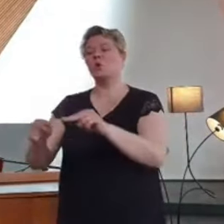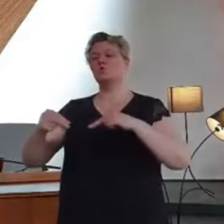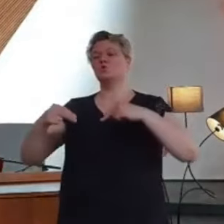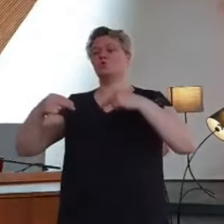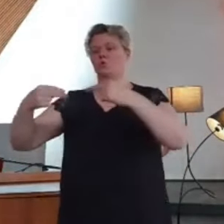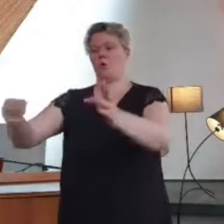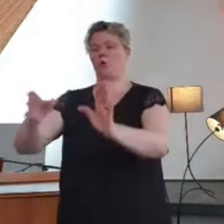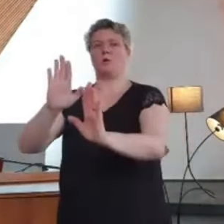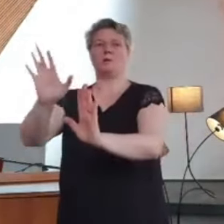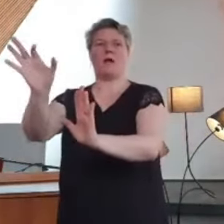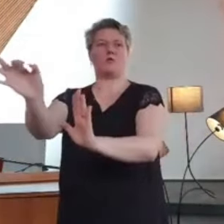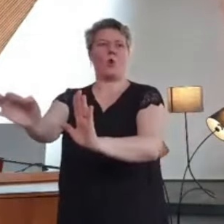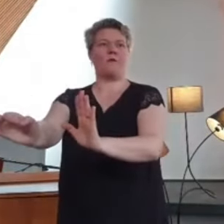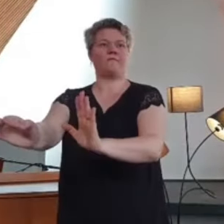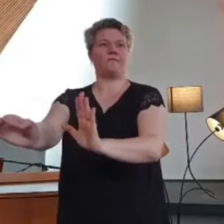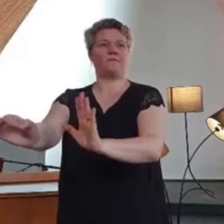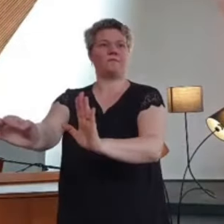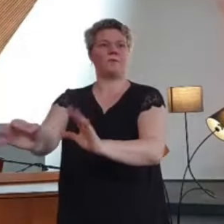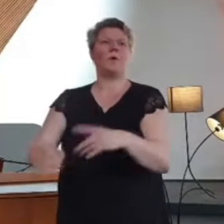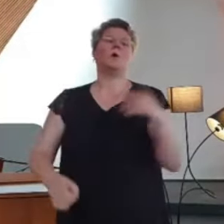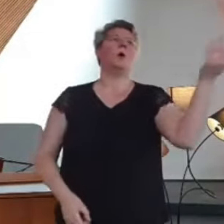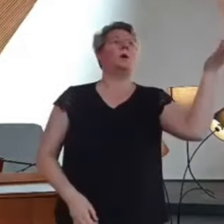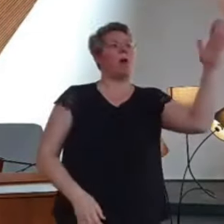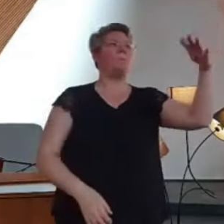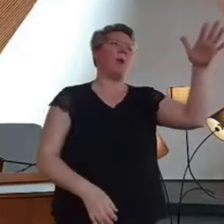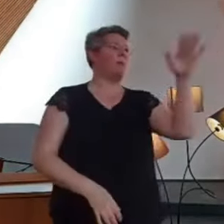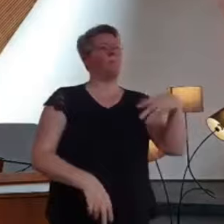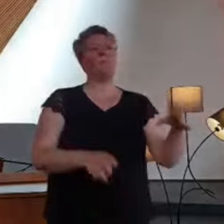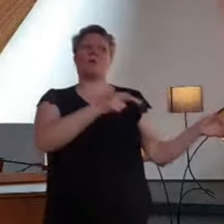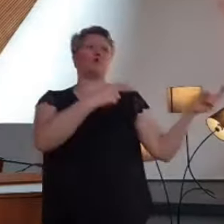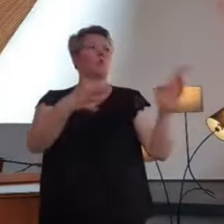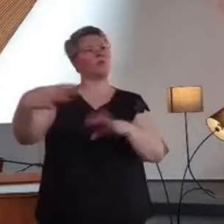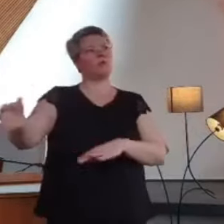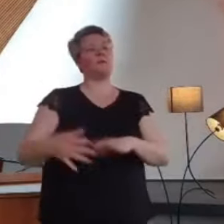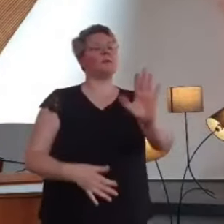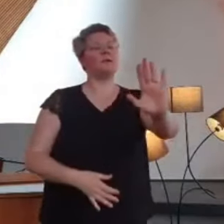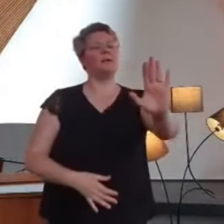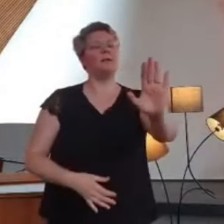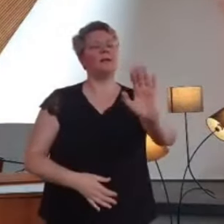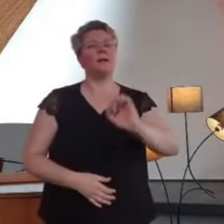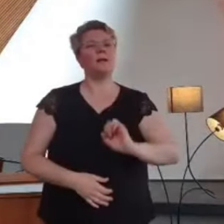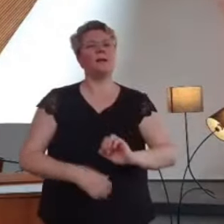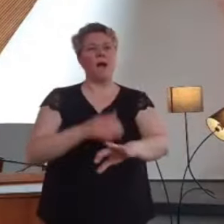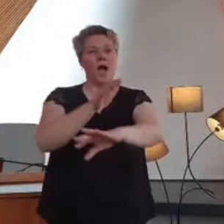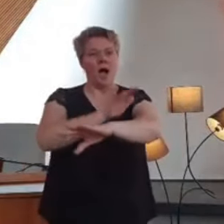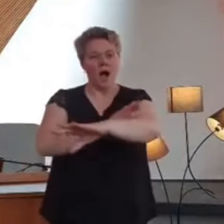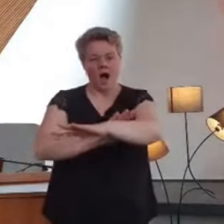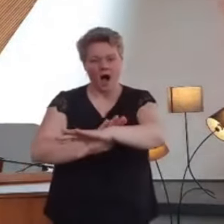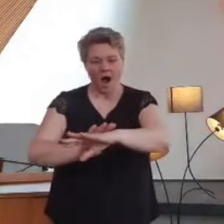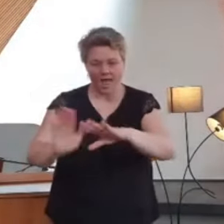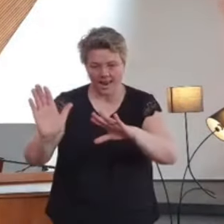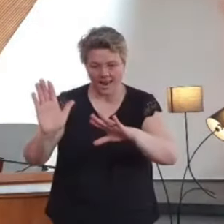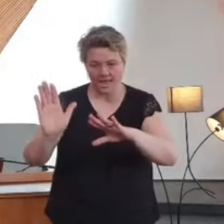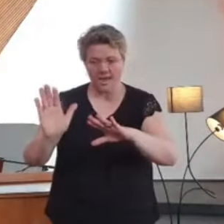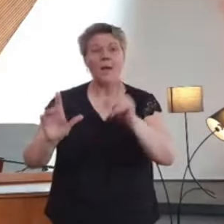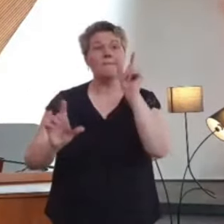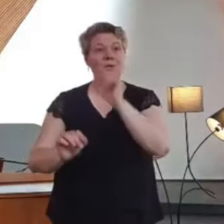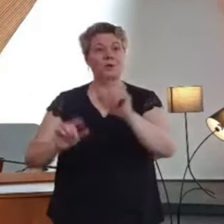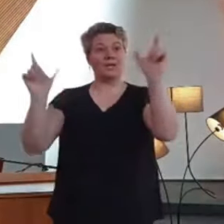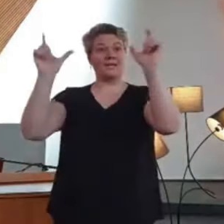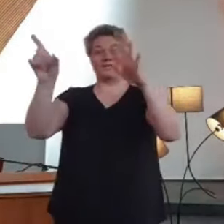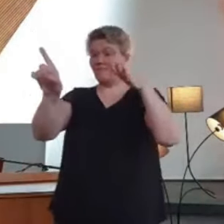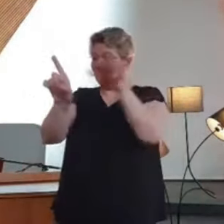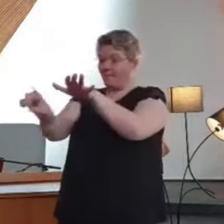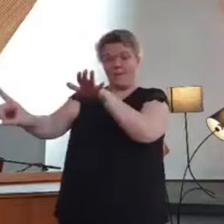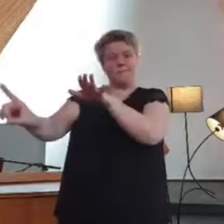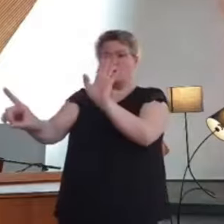Dorf. Und man kann das überlesen, aber dieses geh zurück in dein Dorf war, dass die Ausgrenzung ist